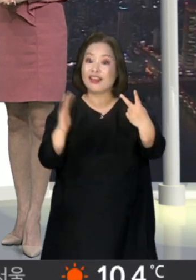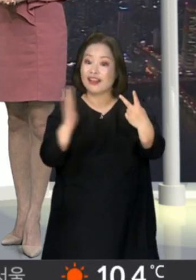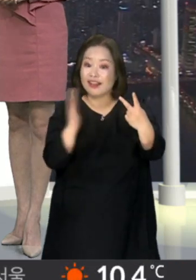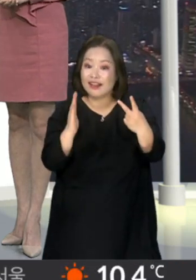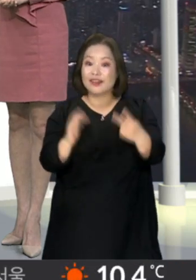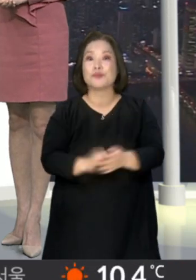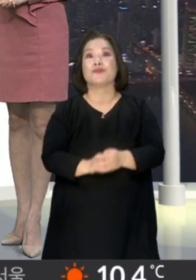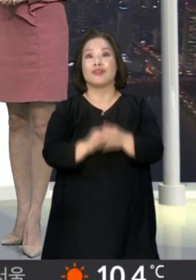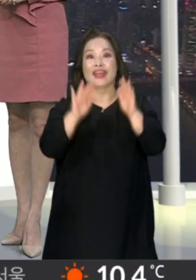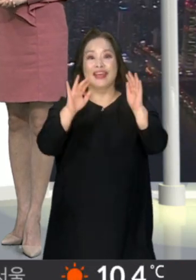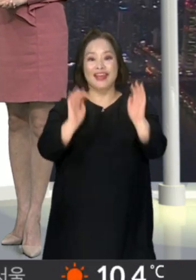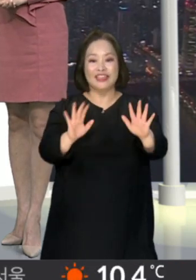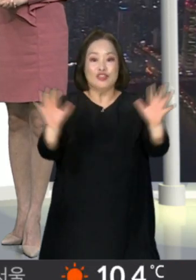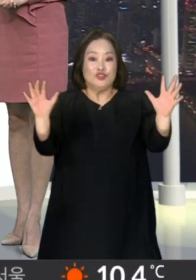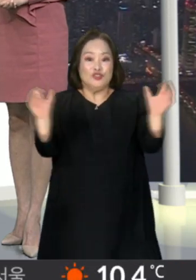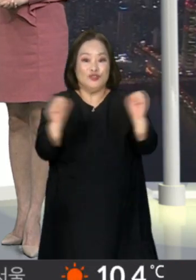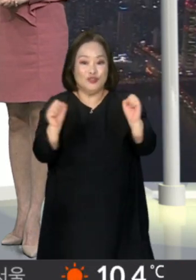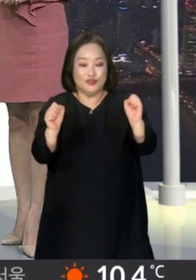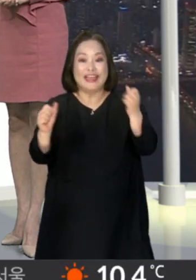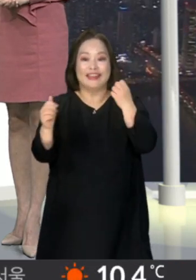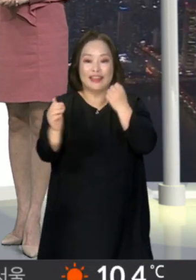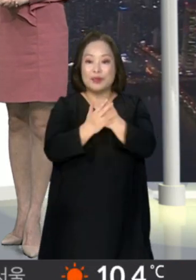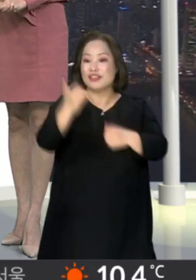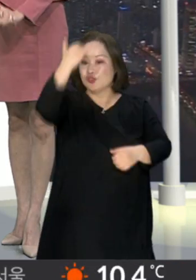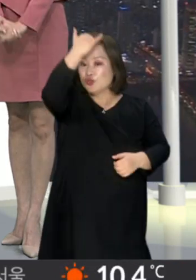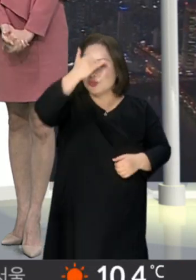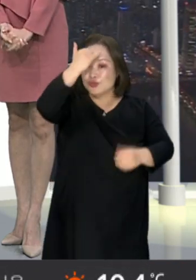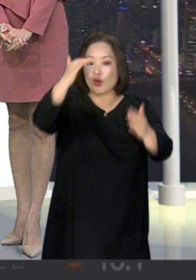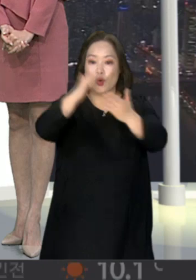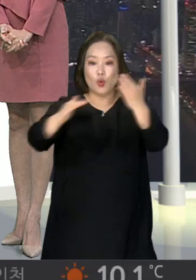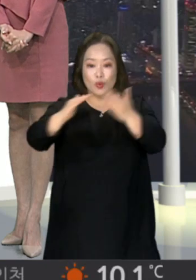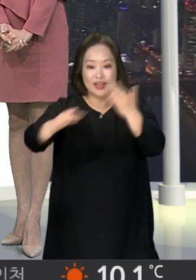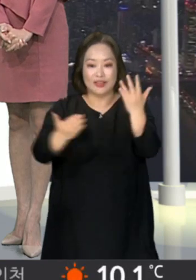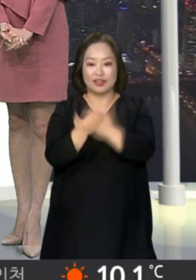춥겠습니다. 다시 찾아온 추위 속에 충청과 호남,